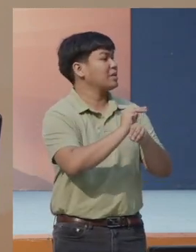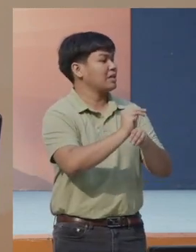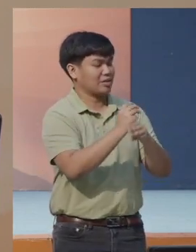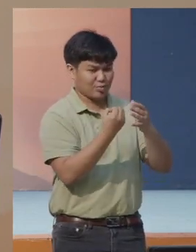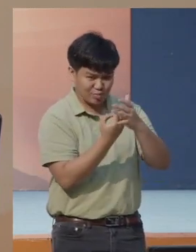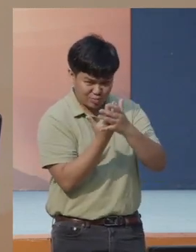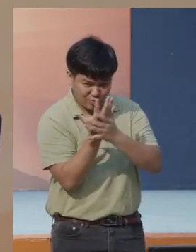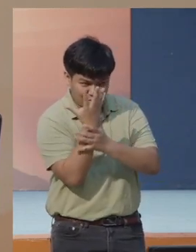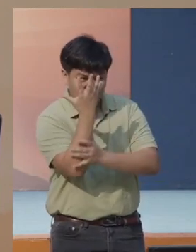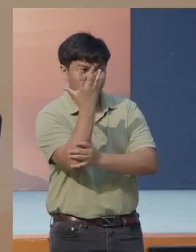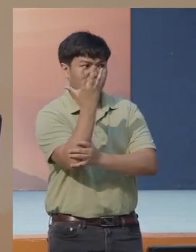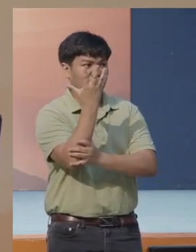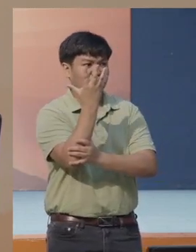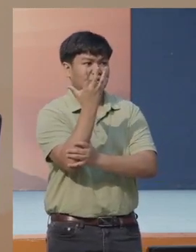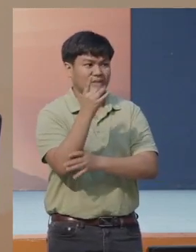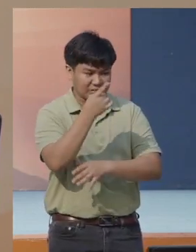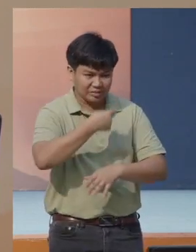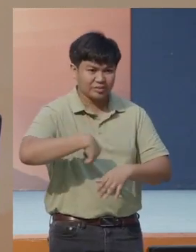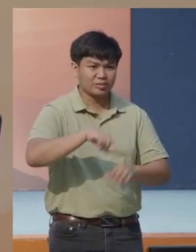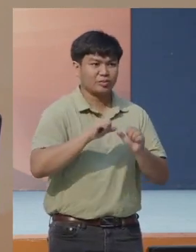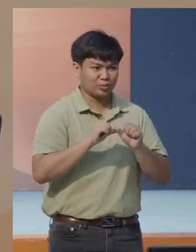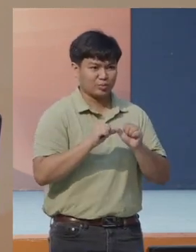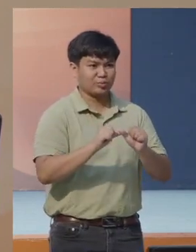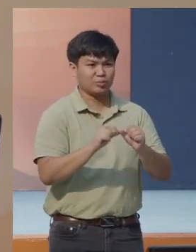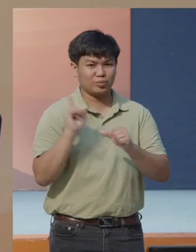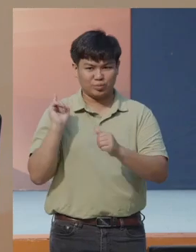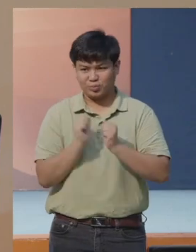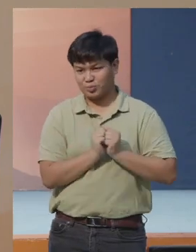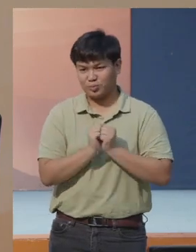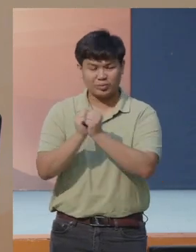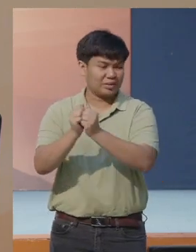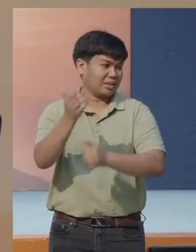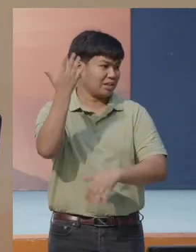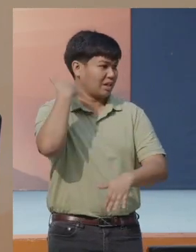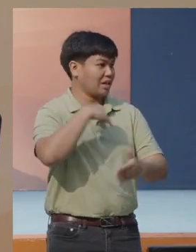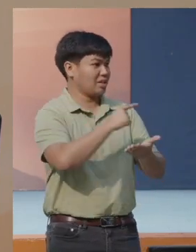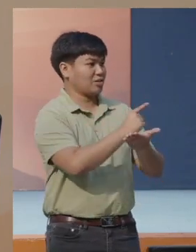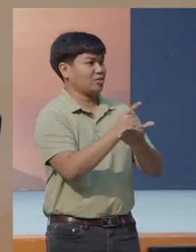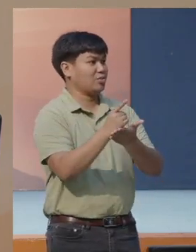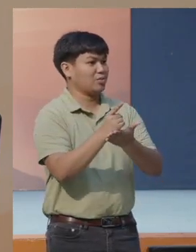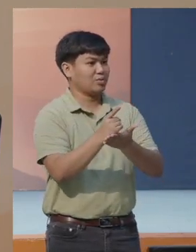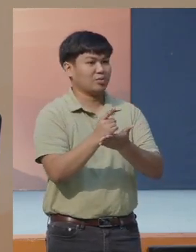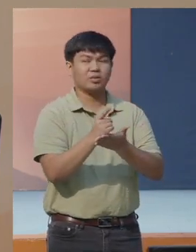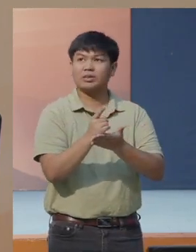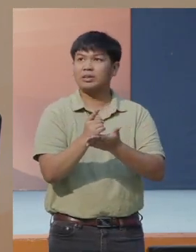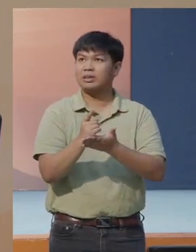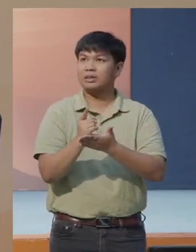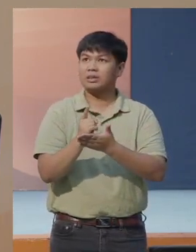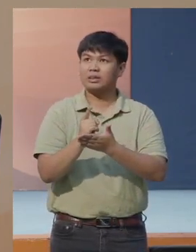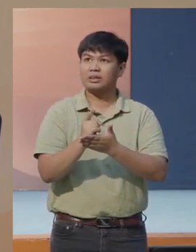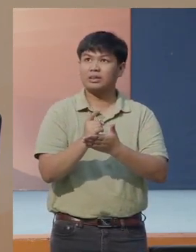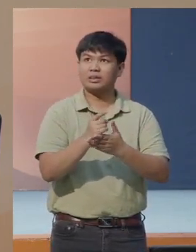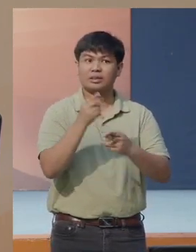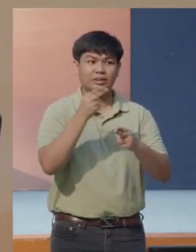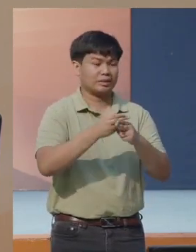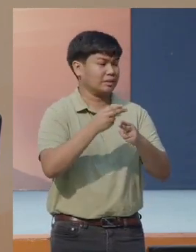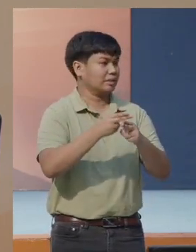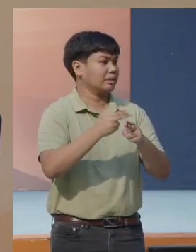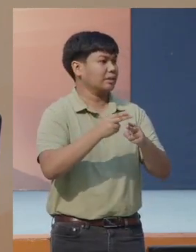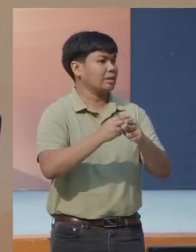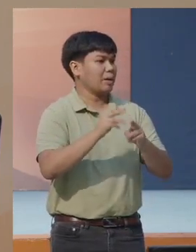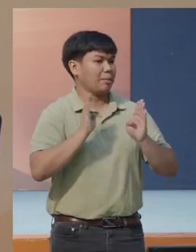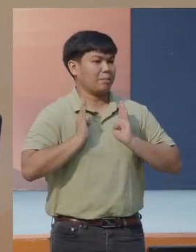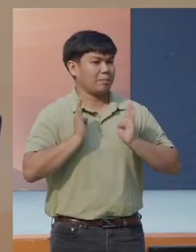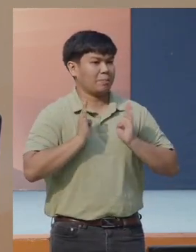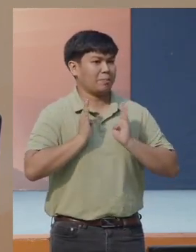and growing at kasama ko nga po sila. Last weekend, sa tinatawag po nating Benguet Medical